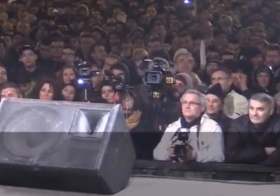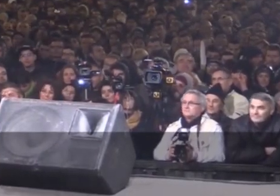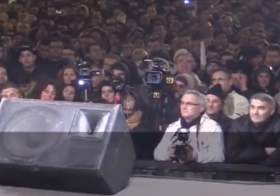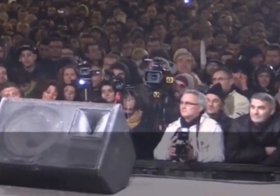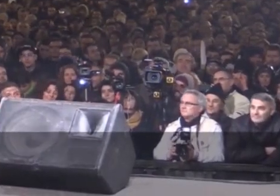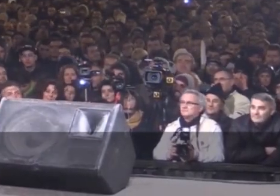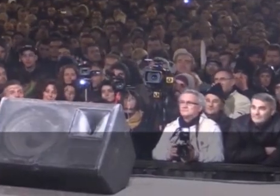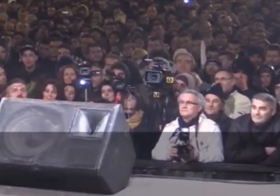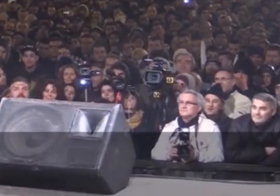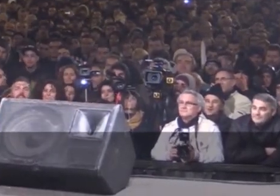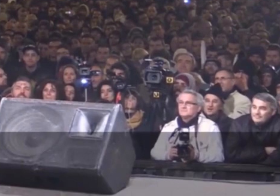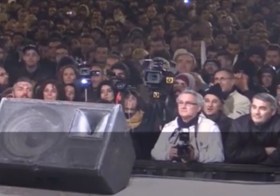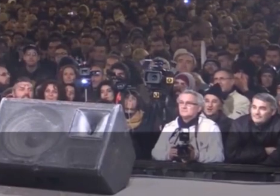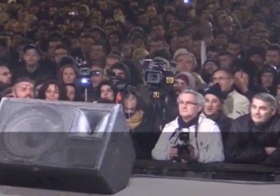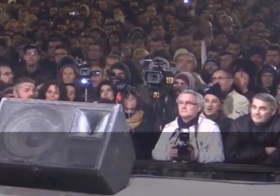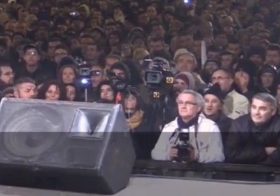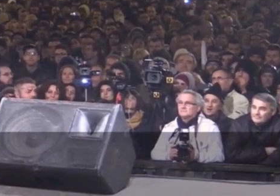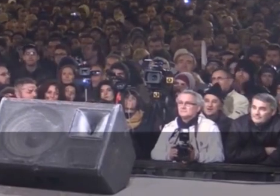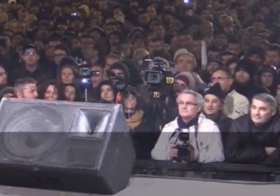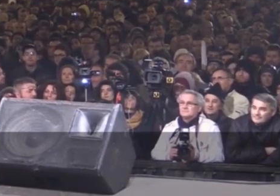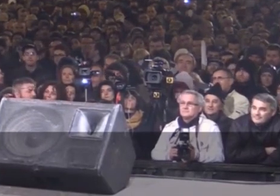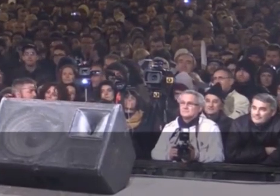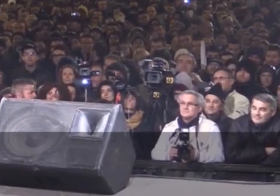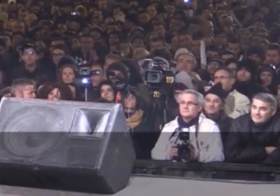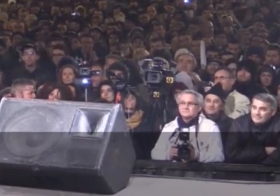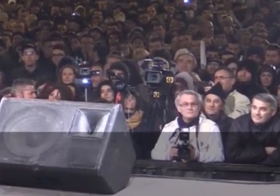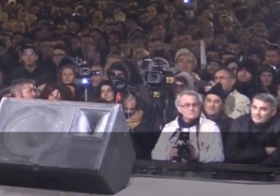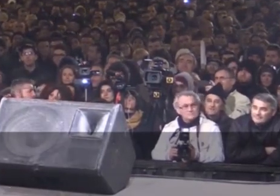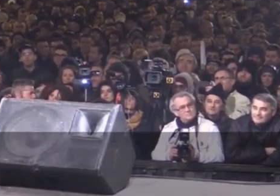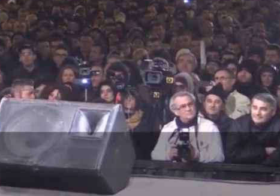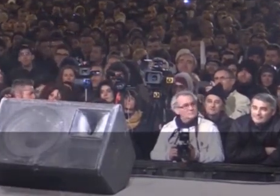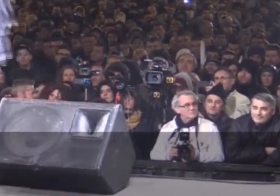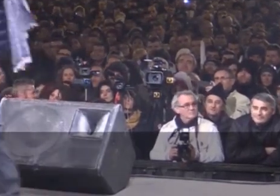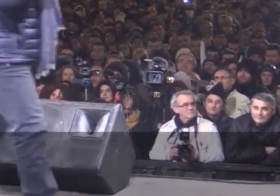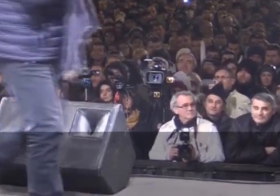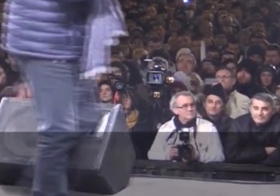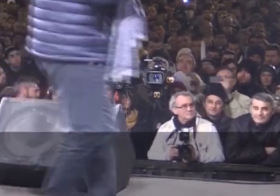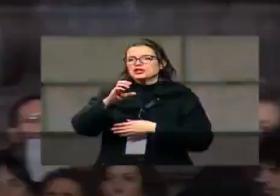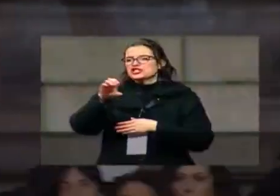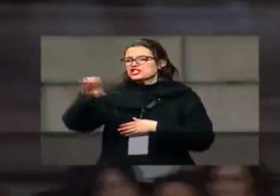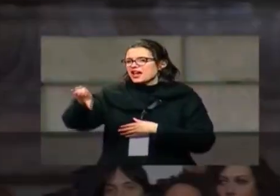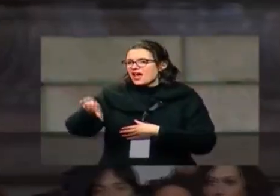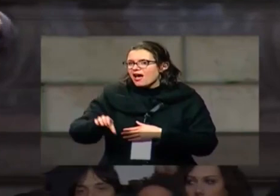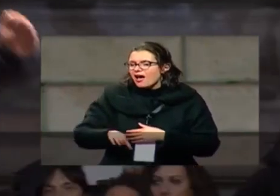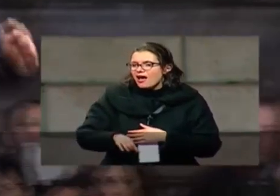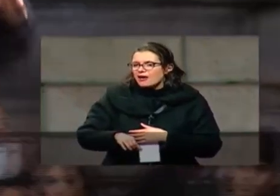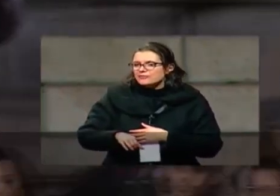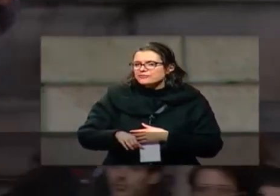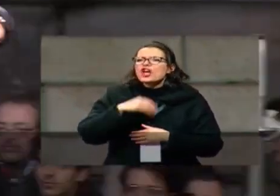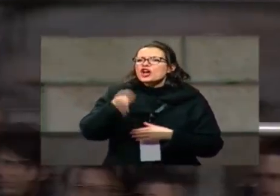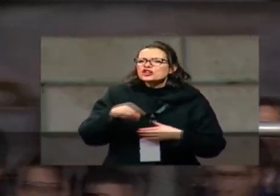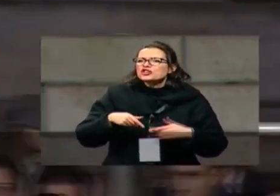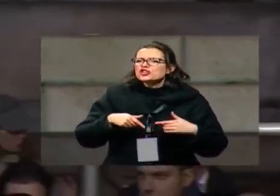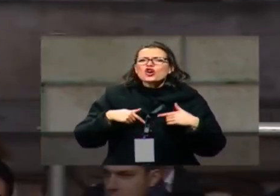banche nazionali e voi pensate che questi soldi stampati dalla BC che vanno attraverso le banche poi vanno a finanziare le